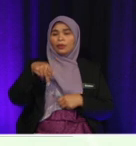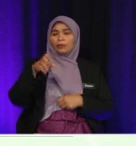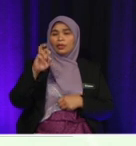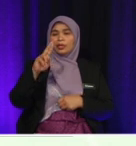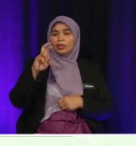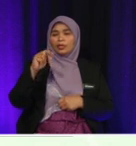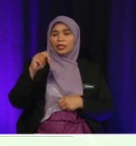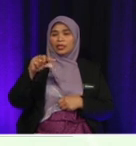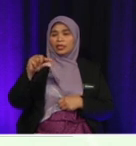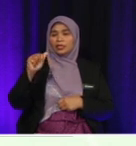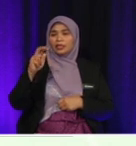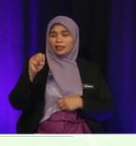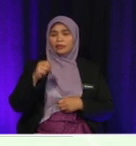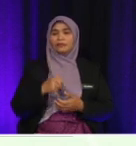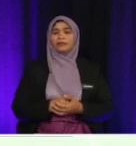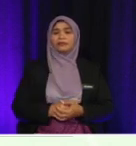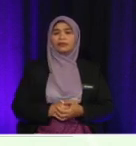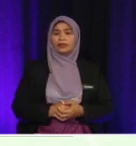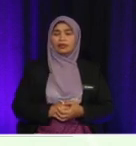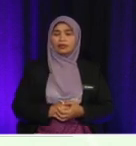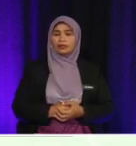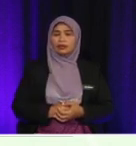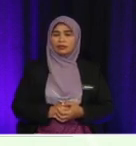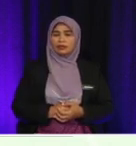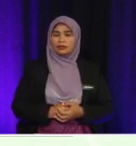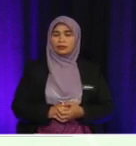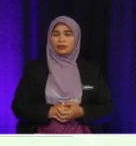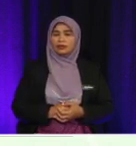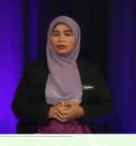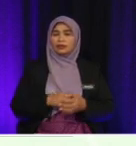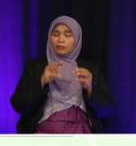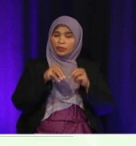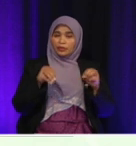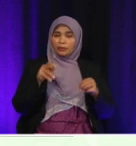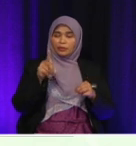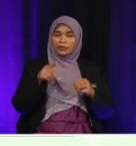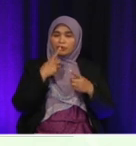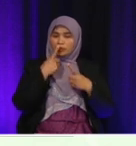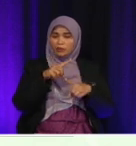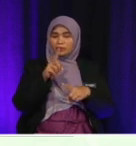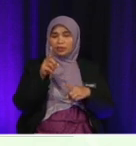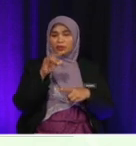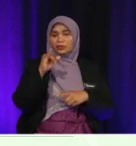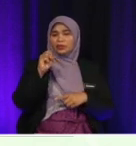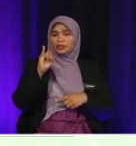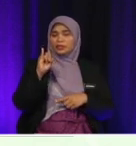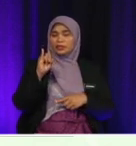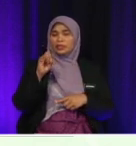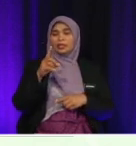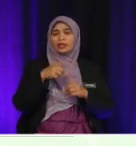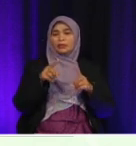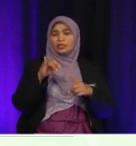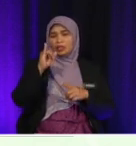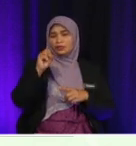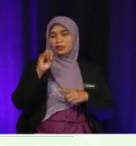menggunakan penanda wacana yang sesuai ya murid-murid perlu menjawab satu isi tetapi satu isi